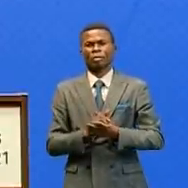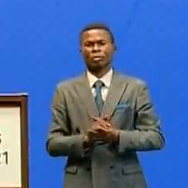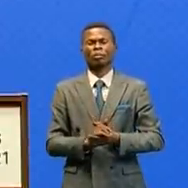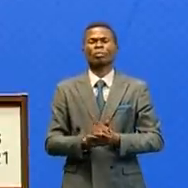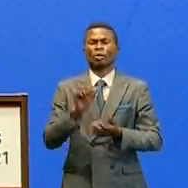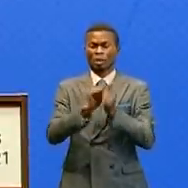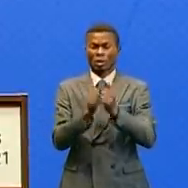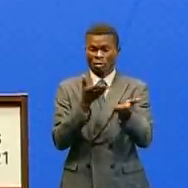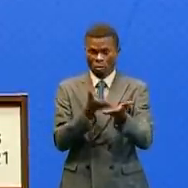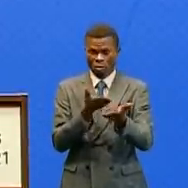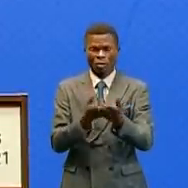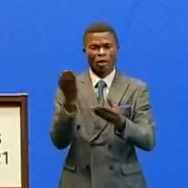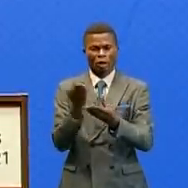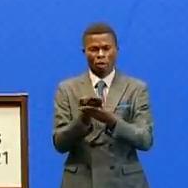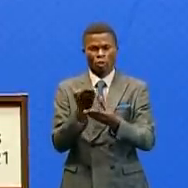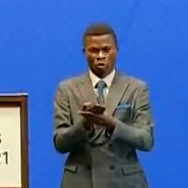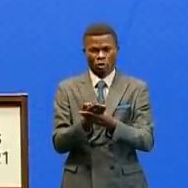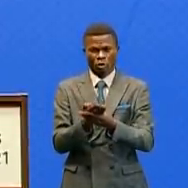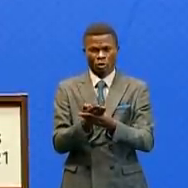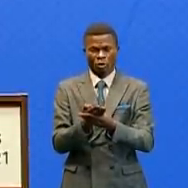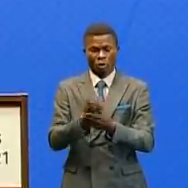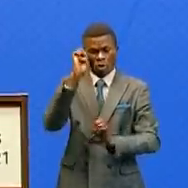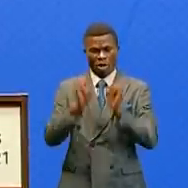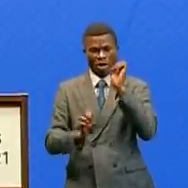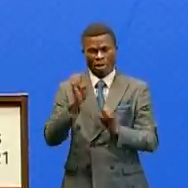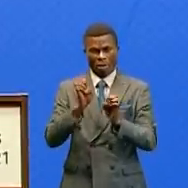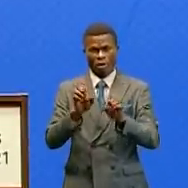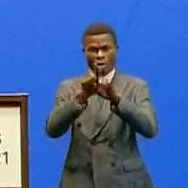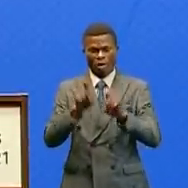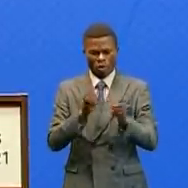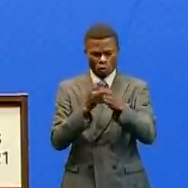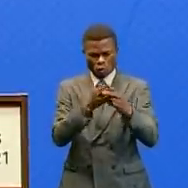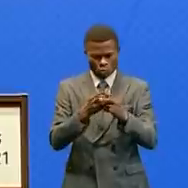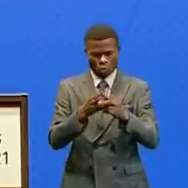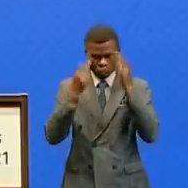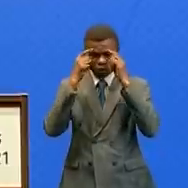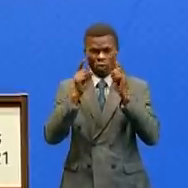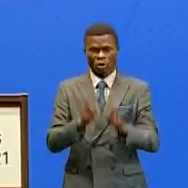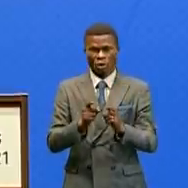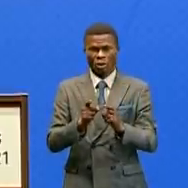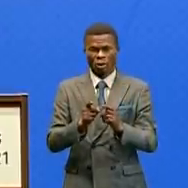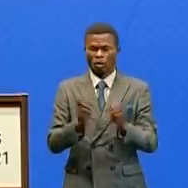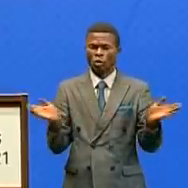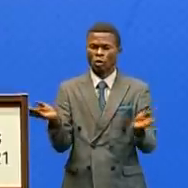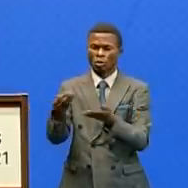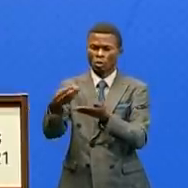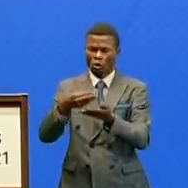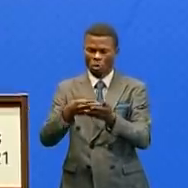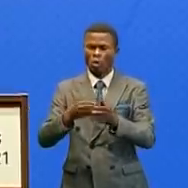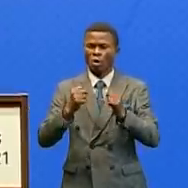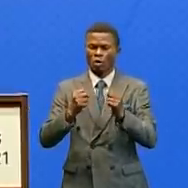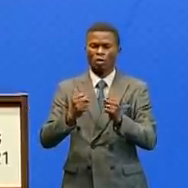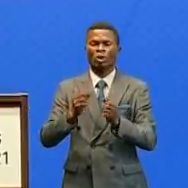Toujours sur ces chapitres de dossier, de l'évaluation et du suivi des mesures pour la mobilisation accrue